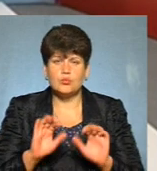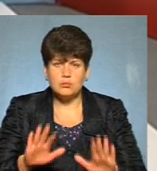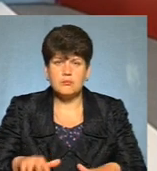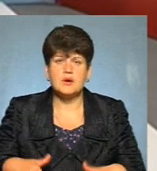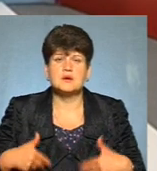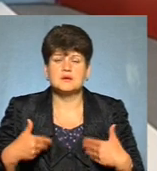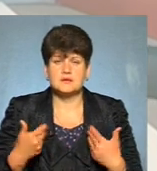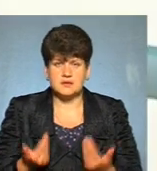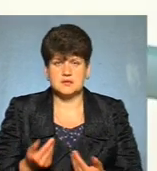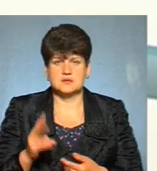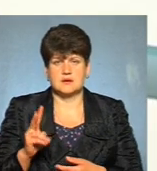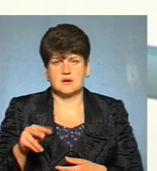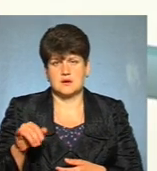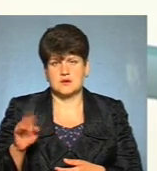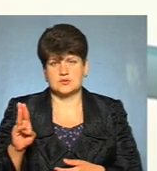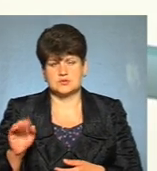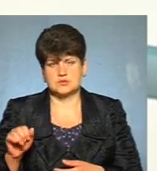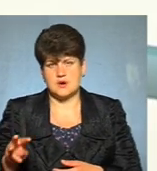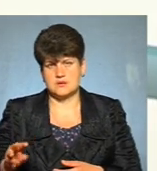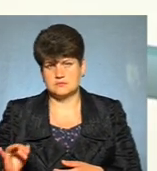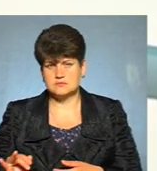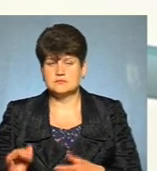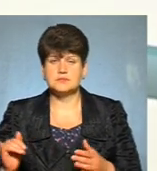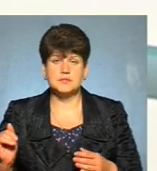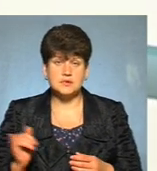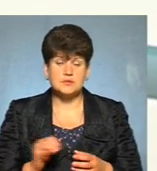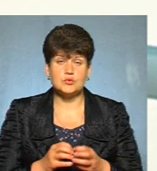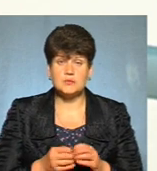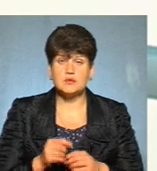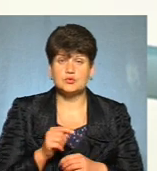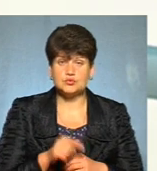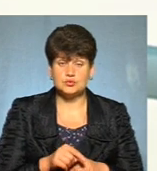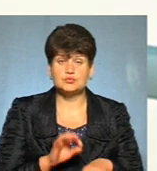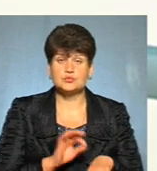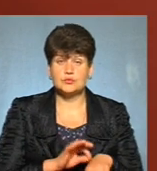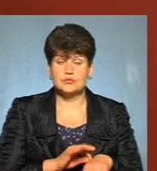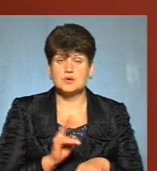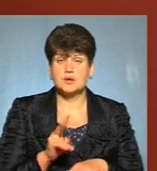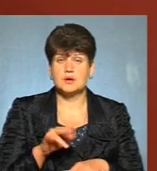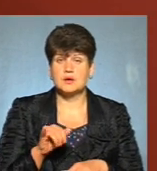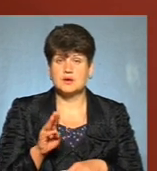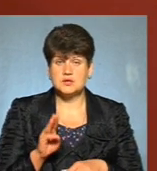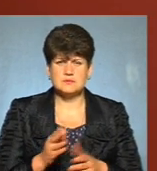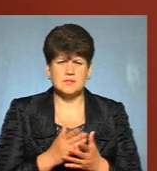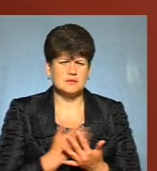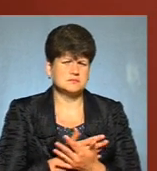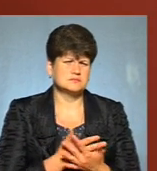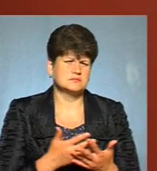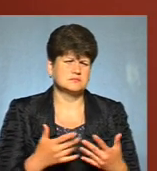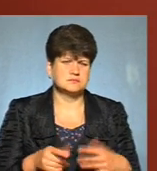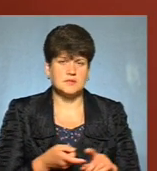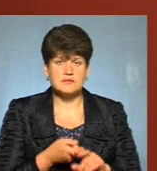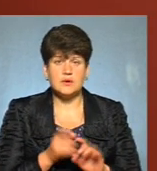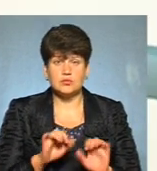передаватися від кліщів. І проблема в тому, що кліщ, який заражений декількома патогенами, може передати